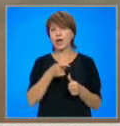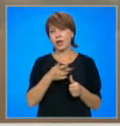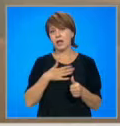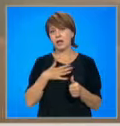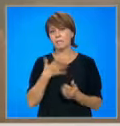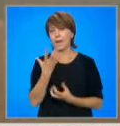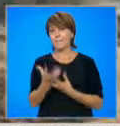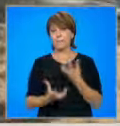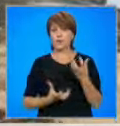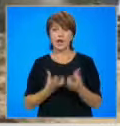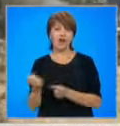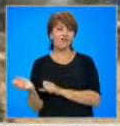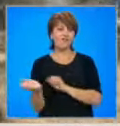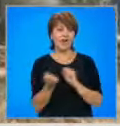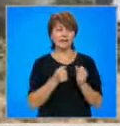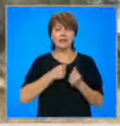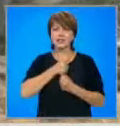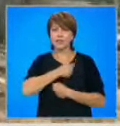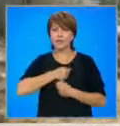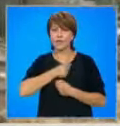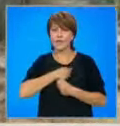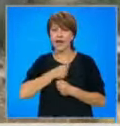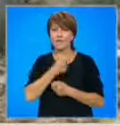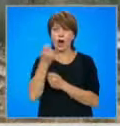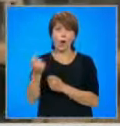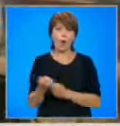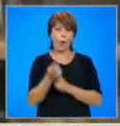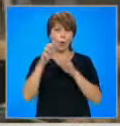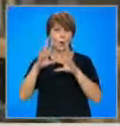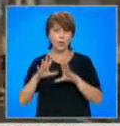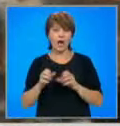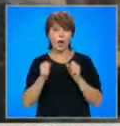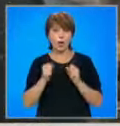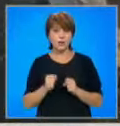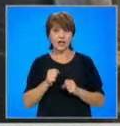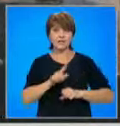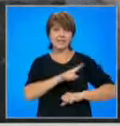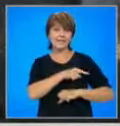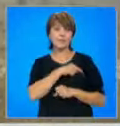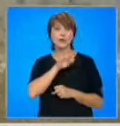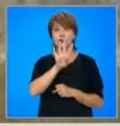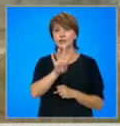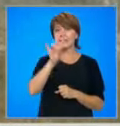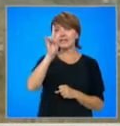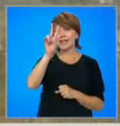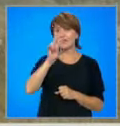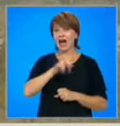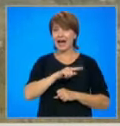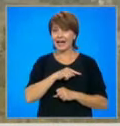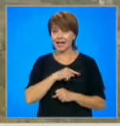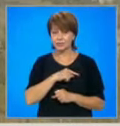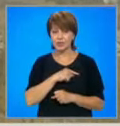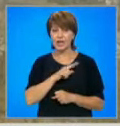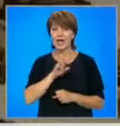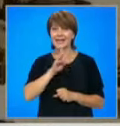имоти. Силен вятър затруднява гасенето. Очакват се температури до 42 градуса в континенталната част на страната и